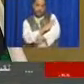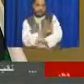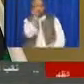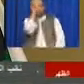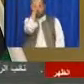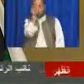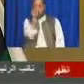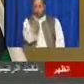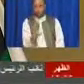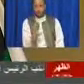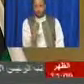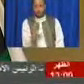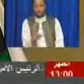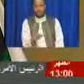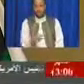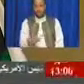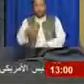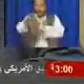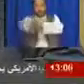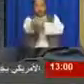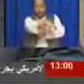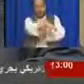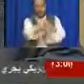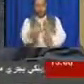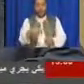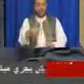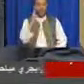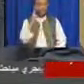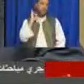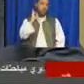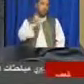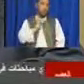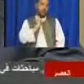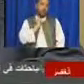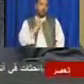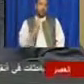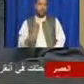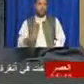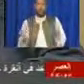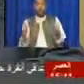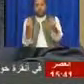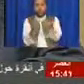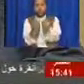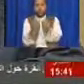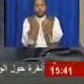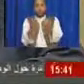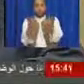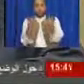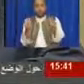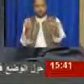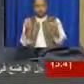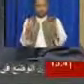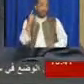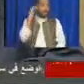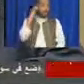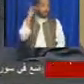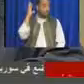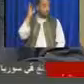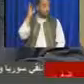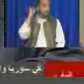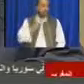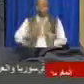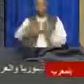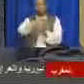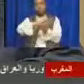تلقائيا تلقائي انفسهم في كل حي وفي كل مجتمع يكونون جماعه وكل ما يعني